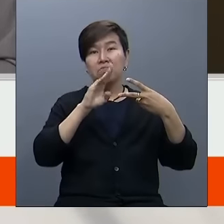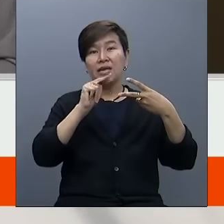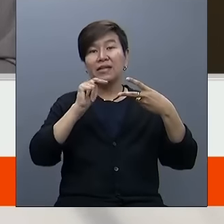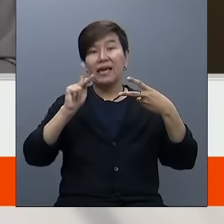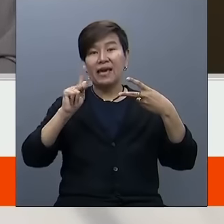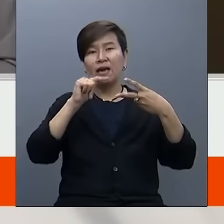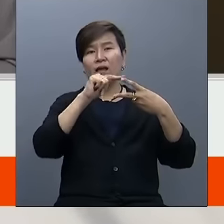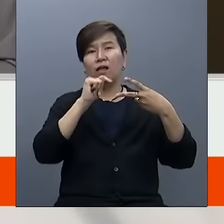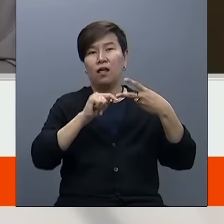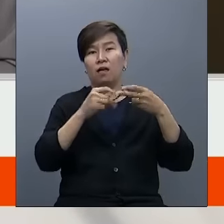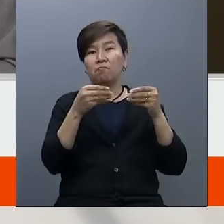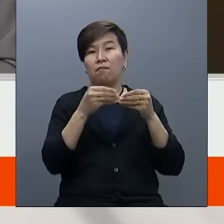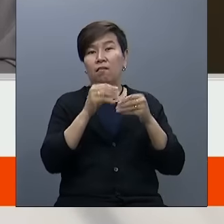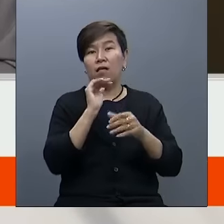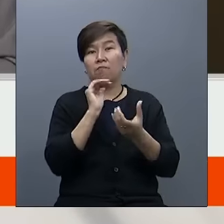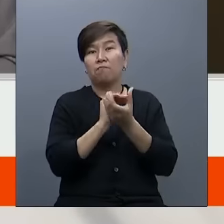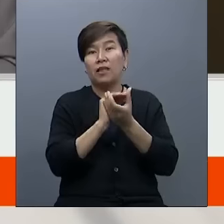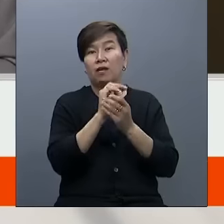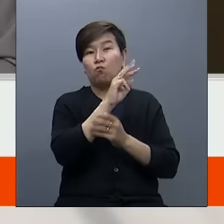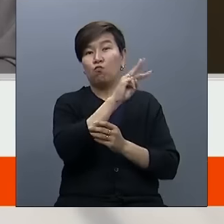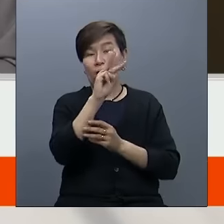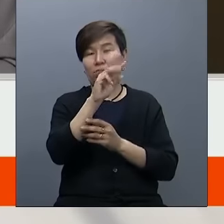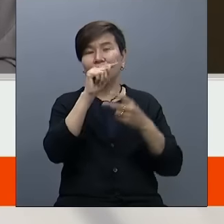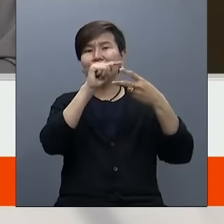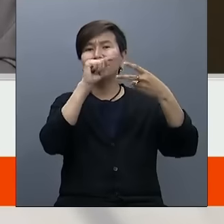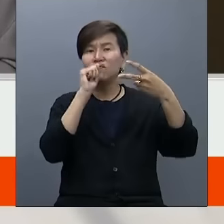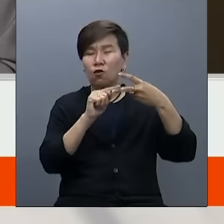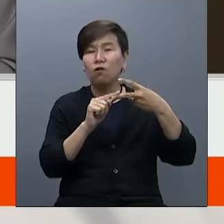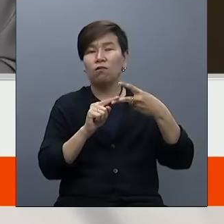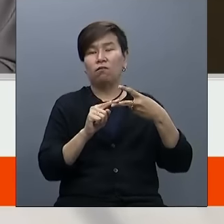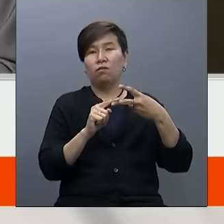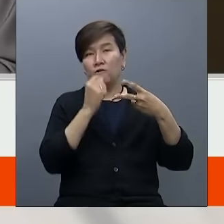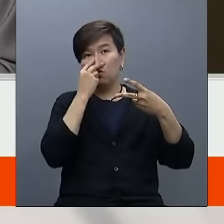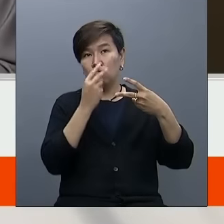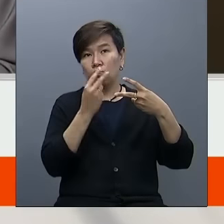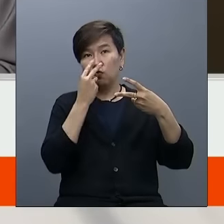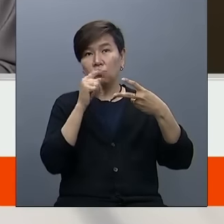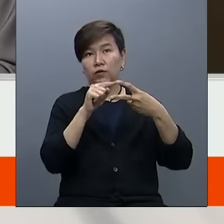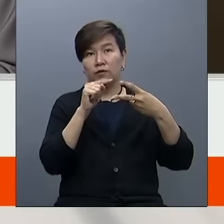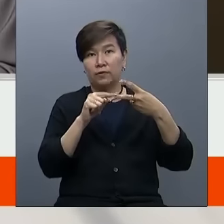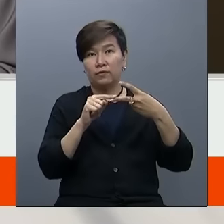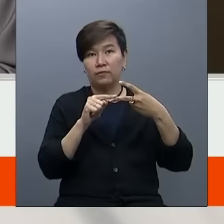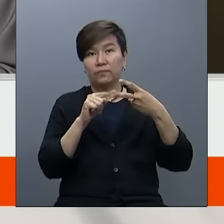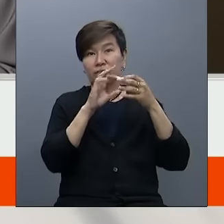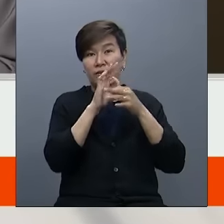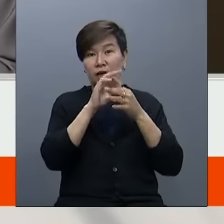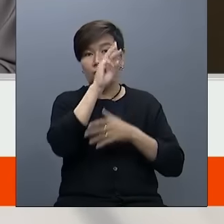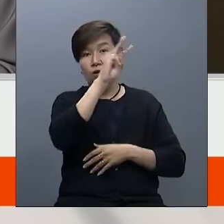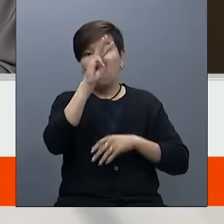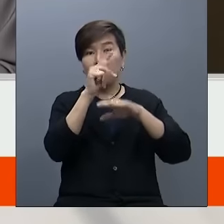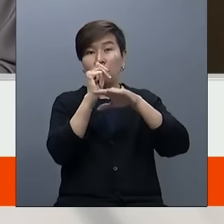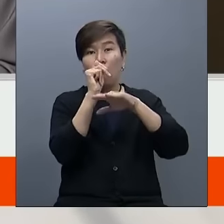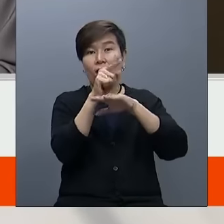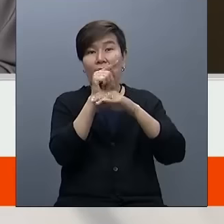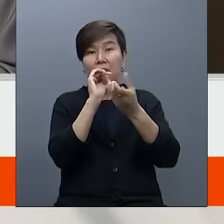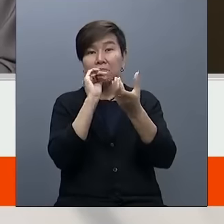BNK Master ที่สน.เตาปูนนะคะทั้ง2ท้องที่นี้ถ้าเราดูจากการเป็นคดีที่เกี่ยวข้องกับเว็บพนันออนไลน์และมีเ